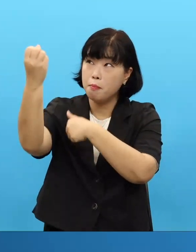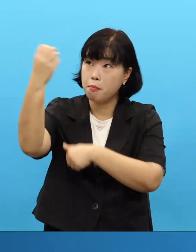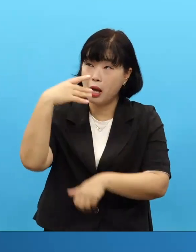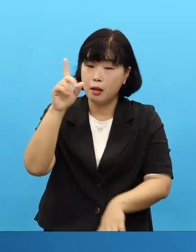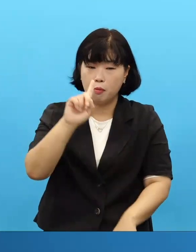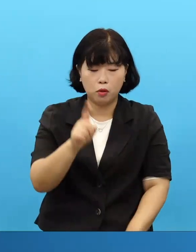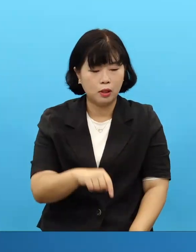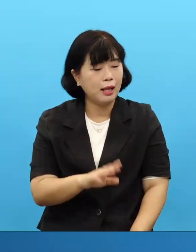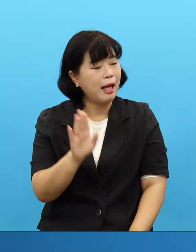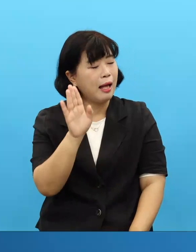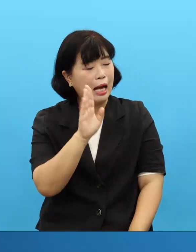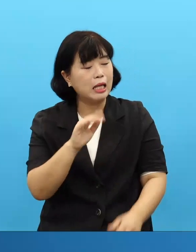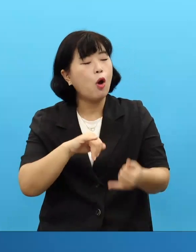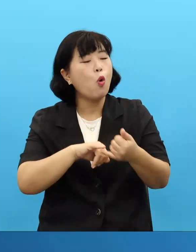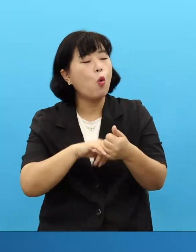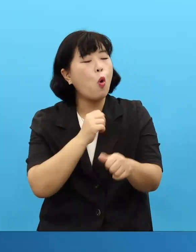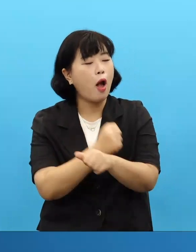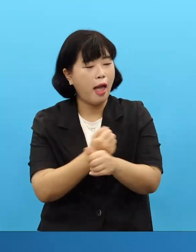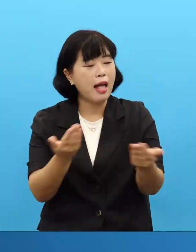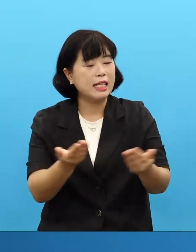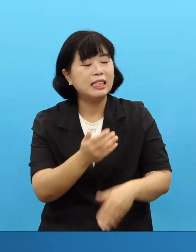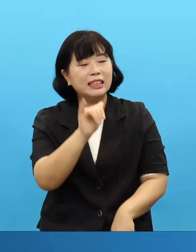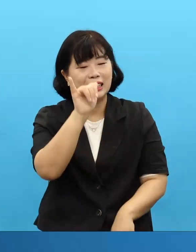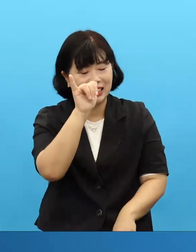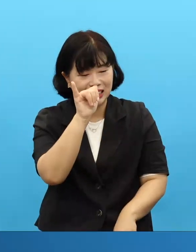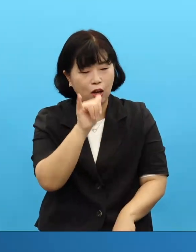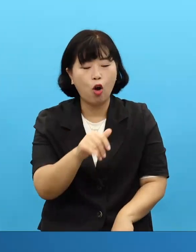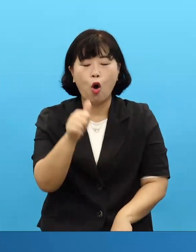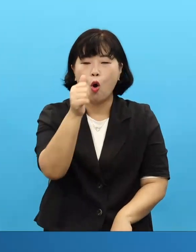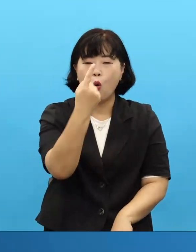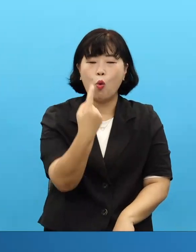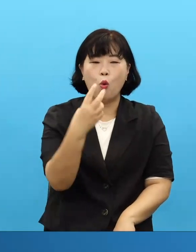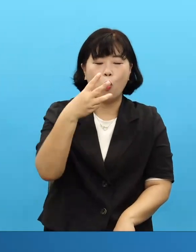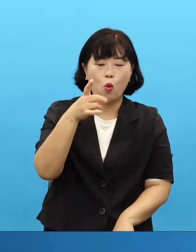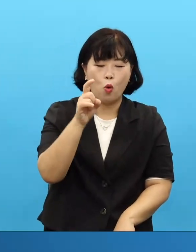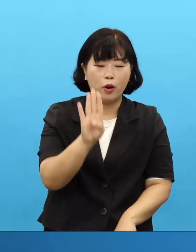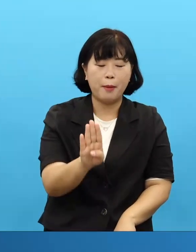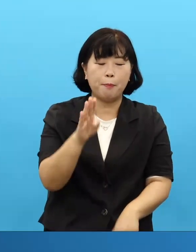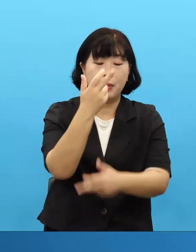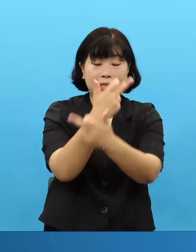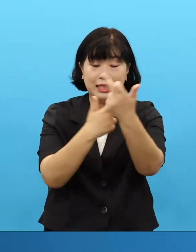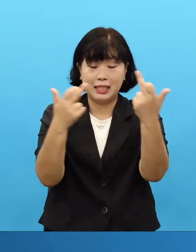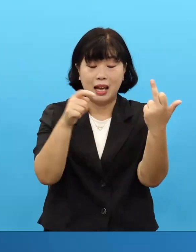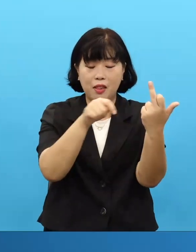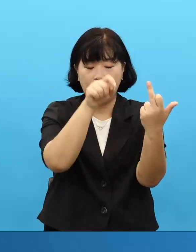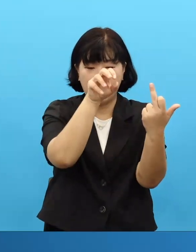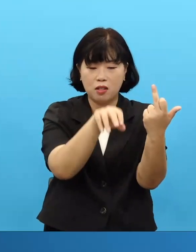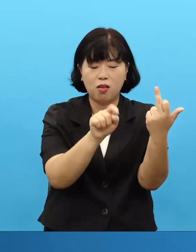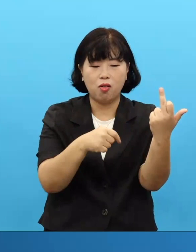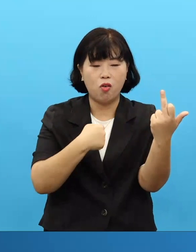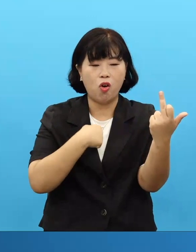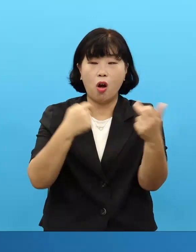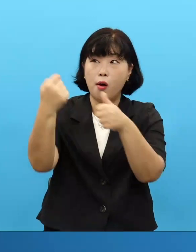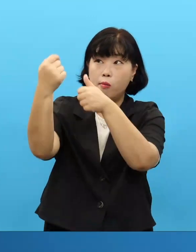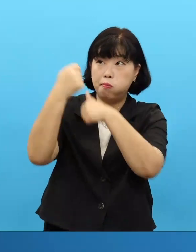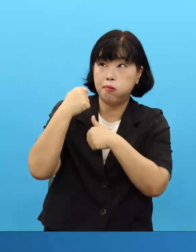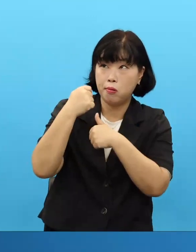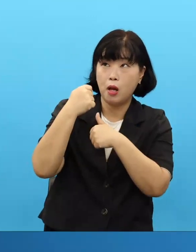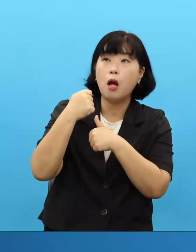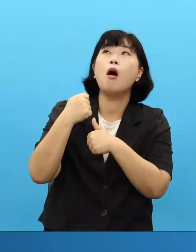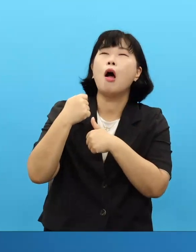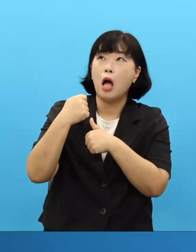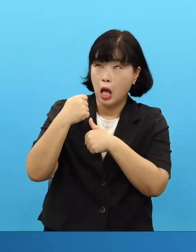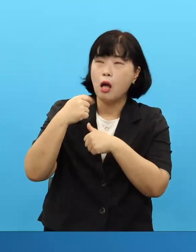꼭 해야 될 것을 호렙산에서 명령하십니다. But God commanded to him on Mount Horeb what he must do.